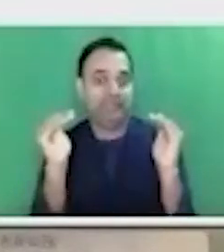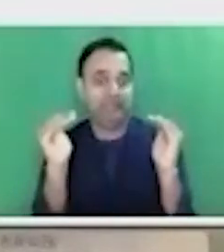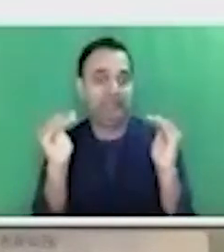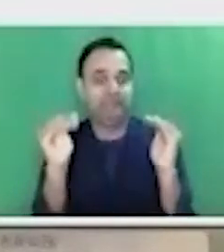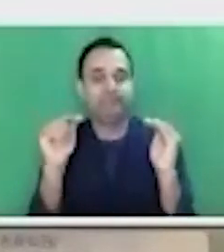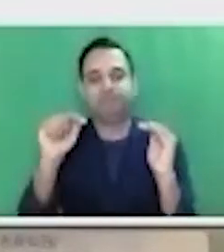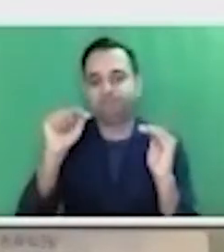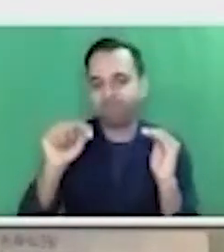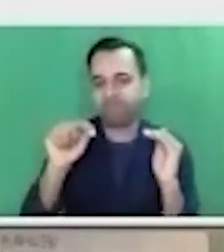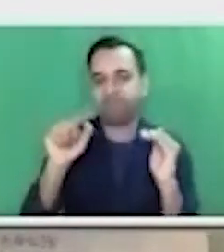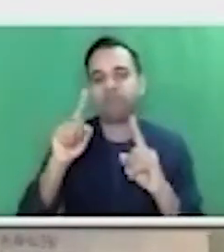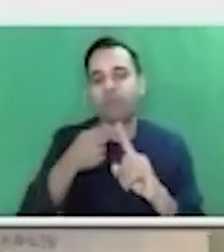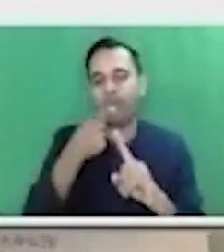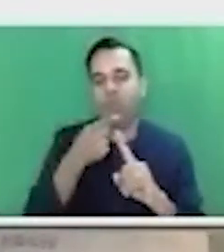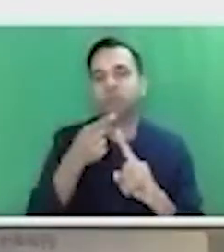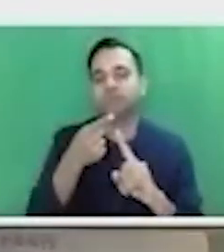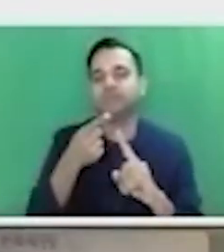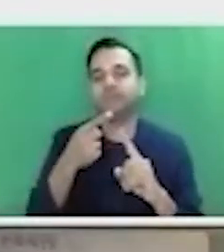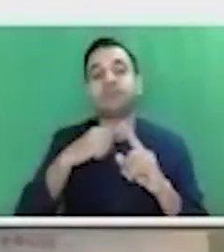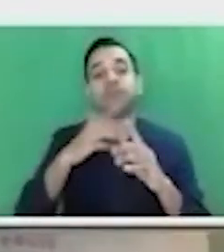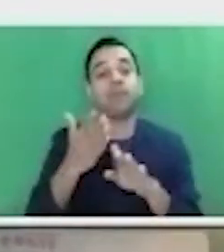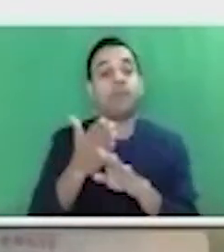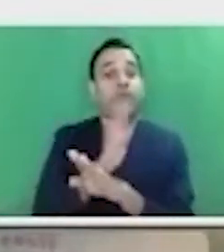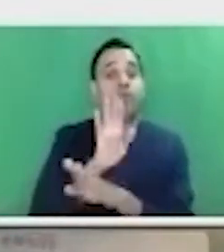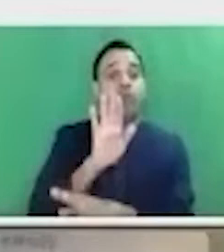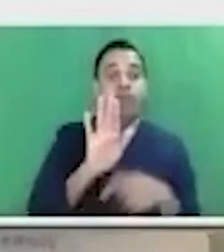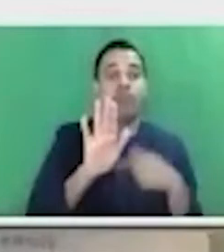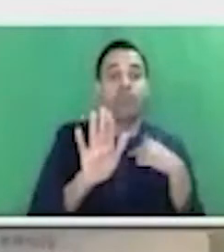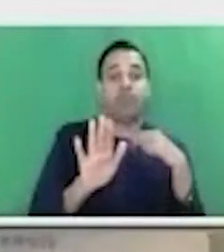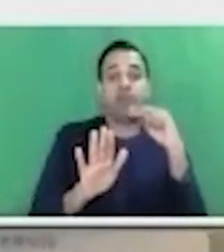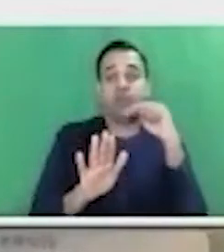أقدم لكم جلسة المناقشة.